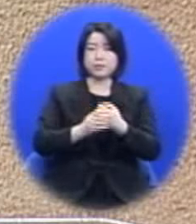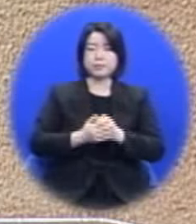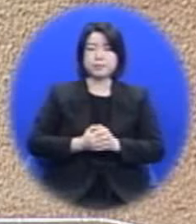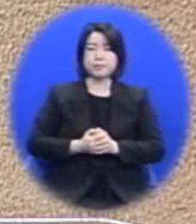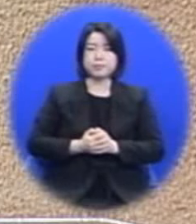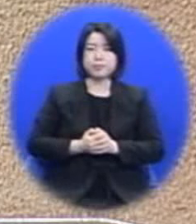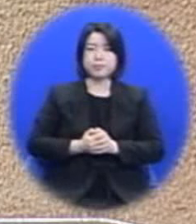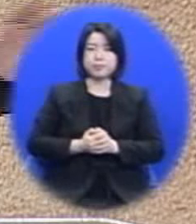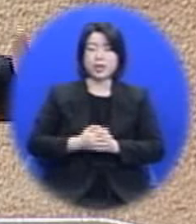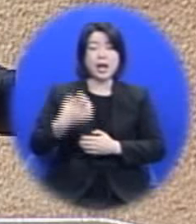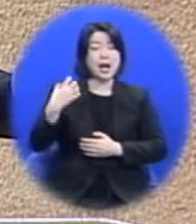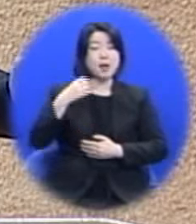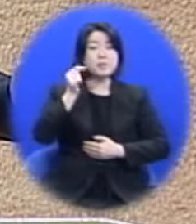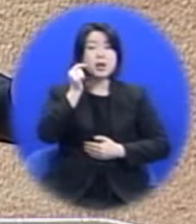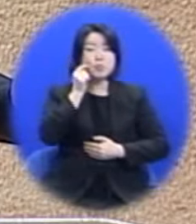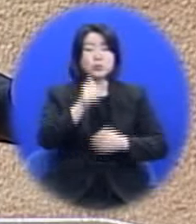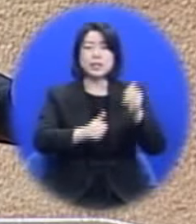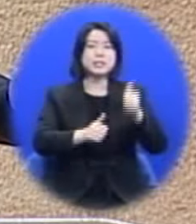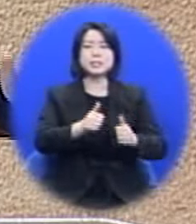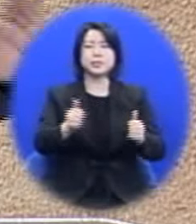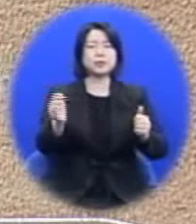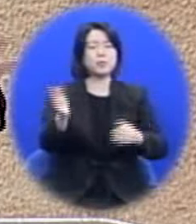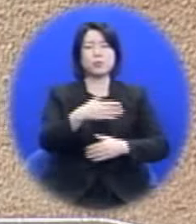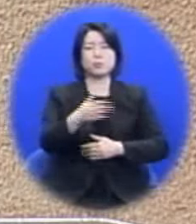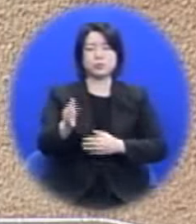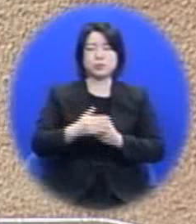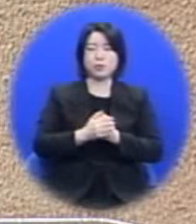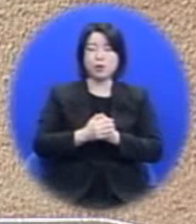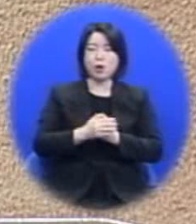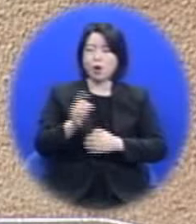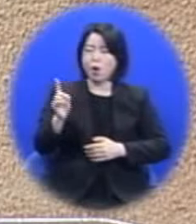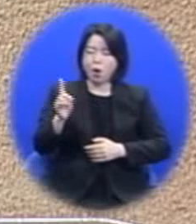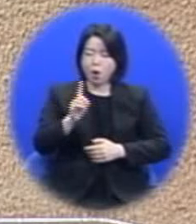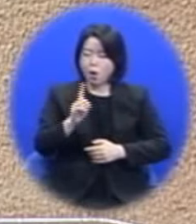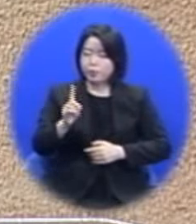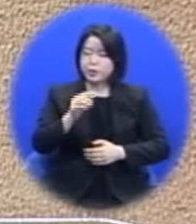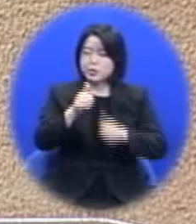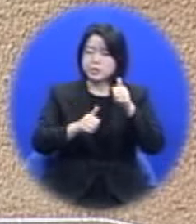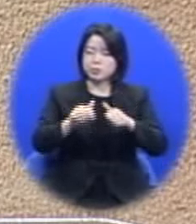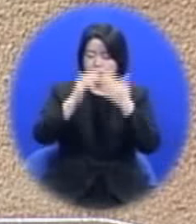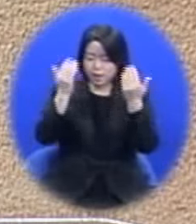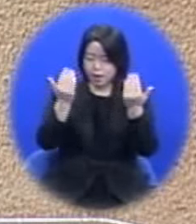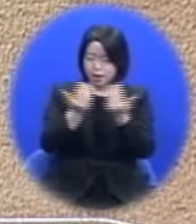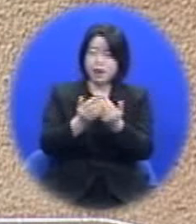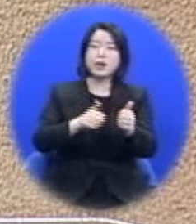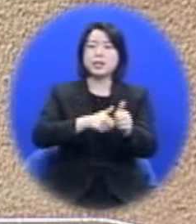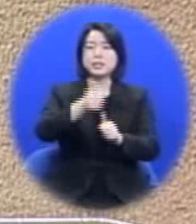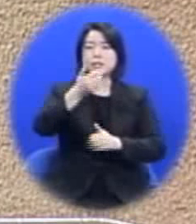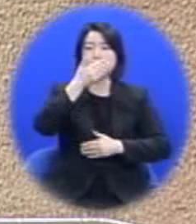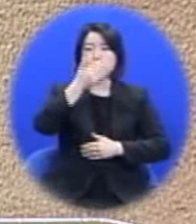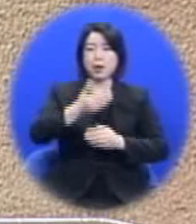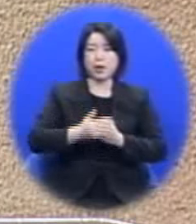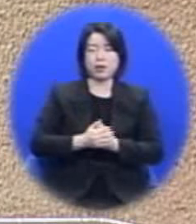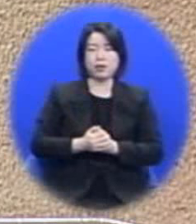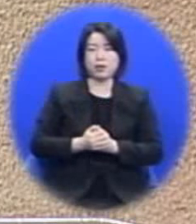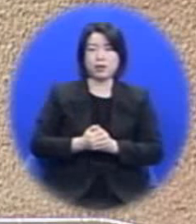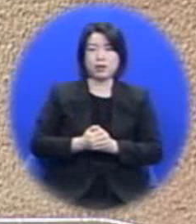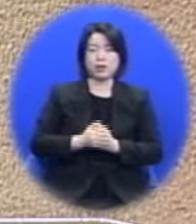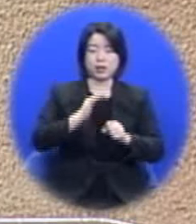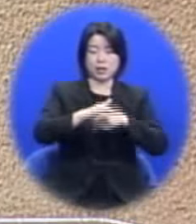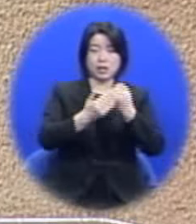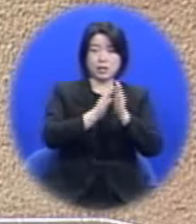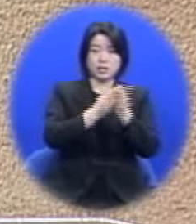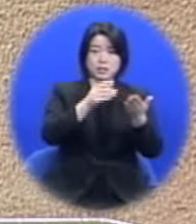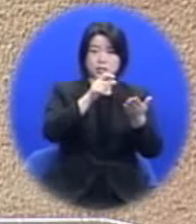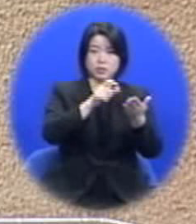믿어지면요. 감당 못 할 시험 없어요. 어떤 시험도 다 이길 수 있어요. 성경에 시험을